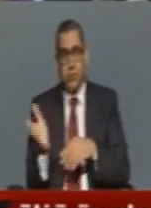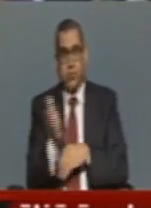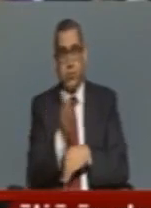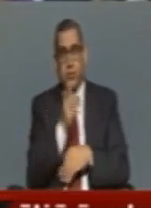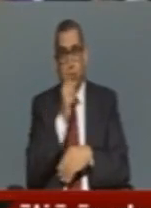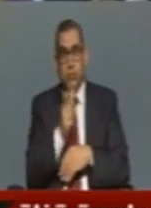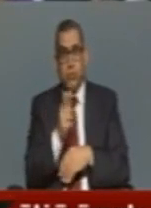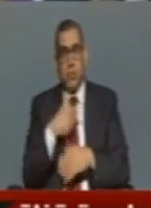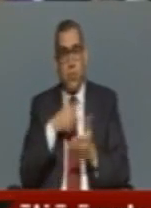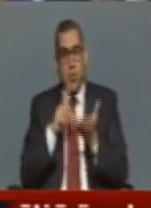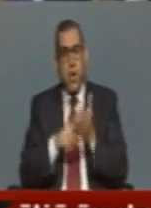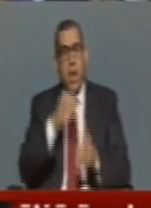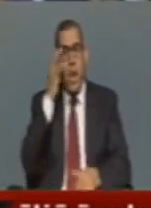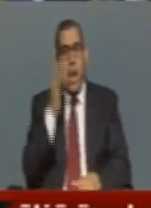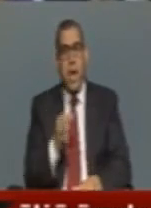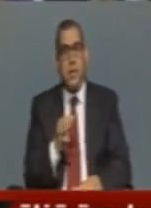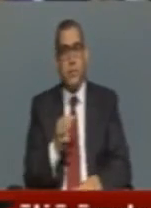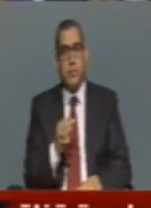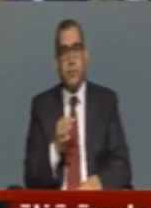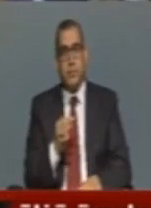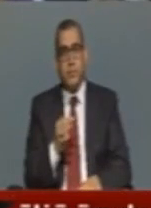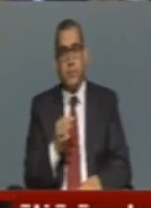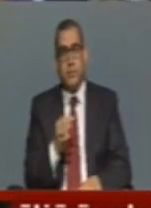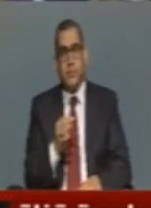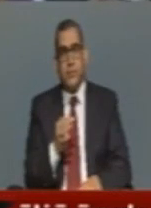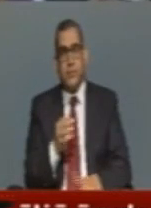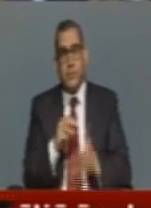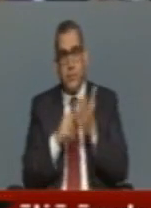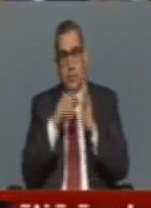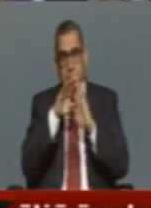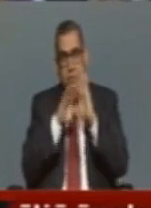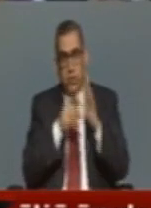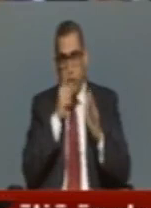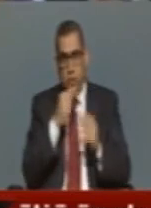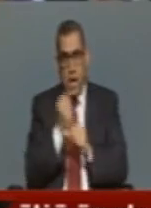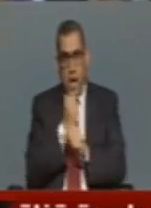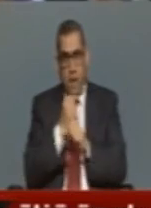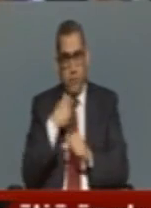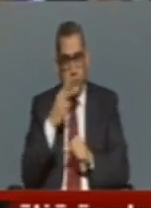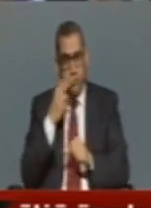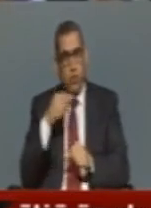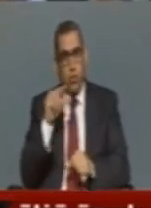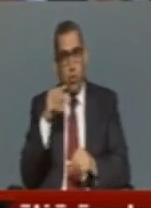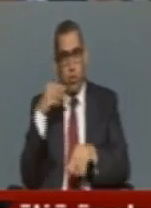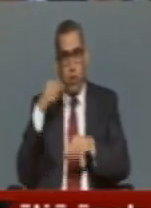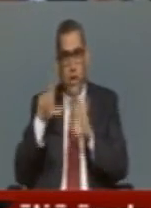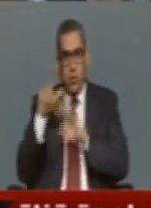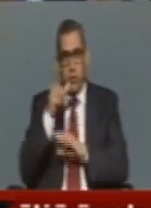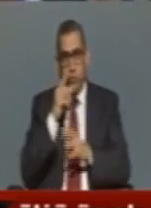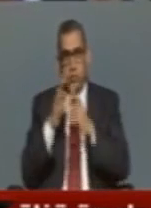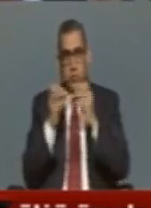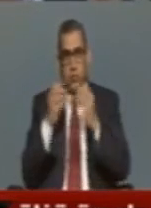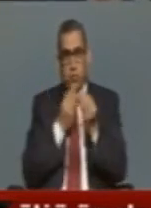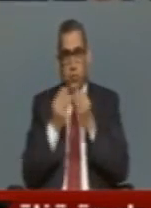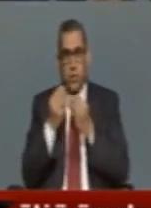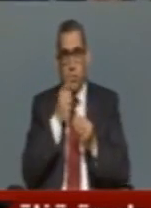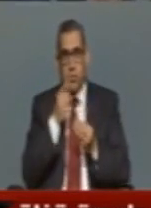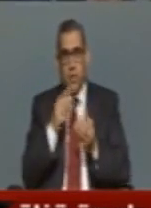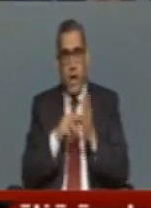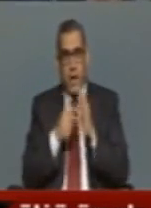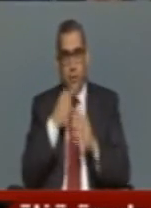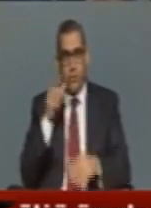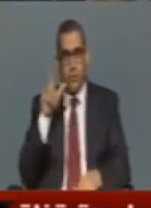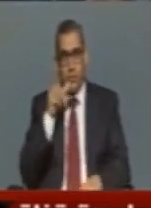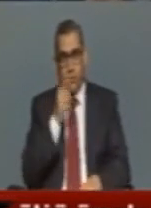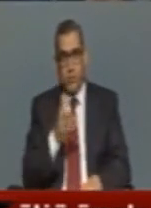لازم يعني حتى لو انت بتقول لي 160 دلوقتي يا دكتور، لا مش هينفع. معلش يا دكتور مصطفى بقى،